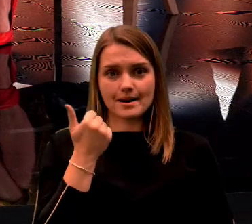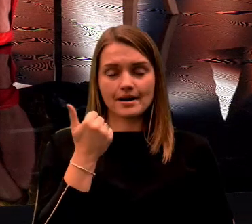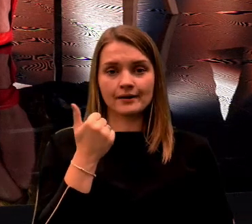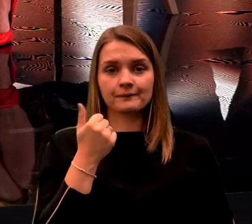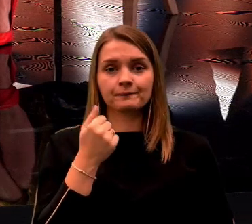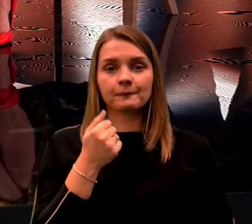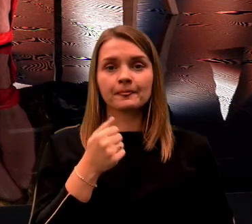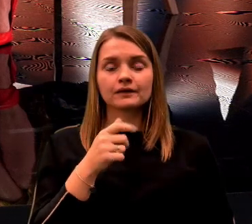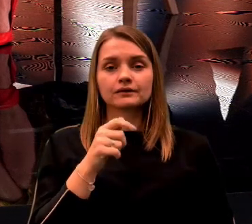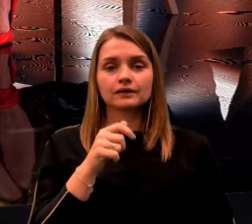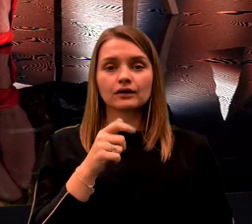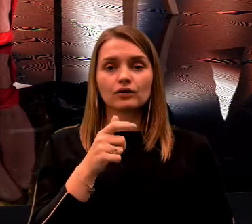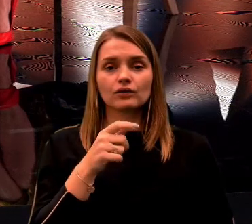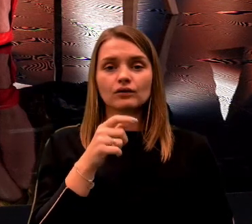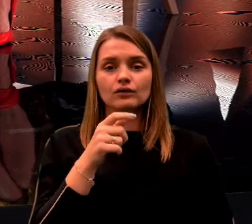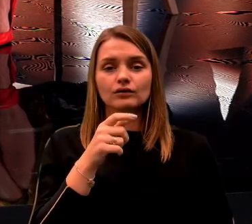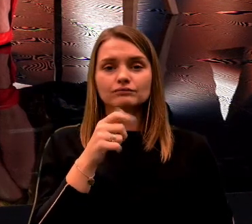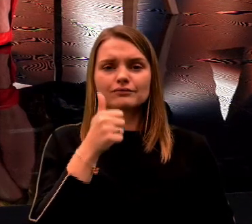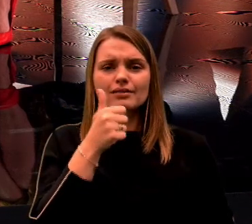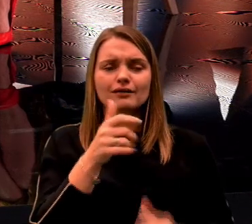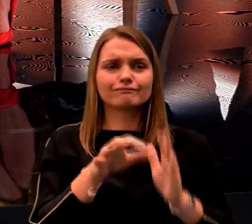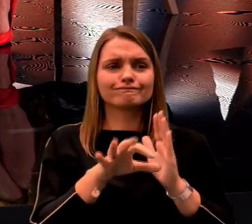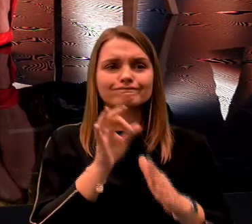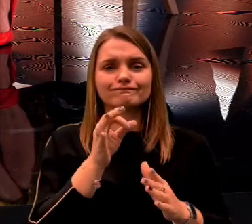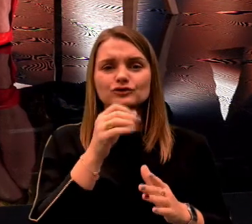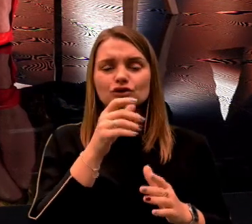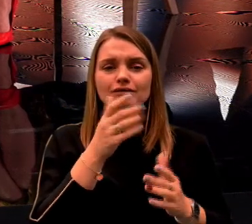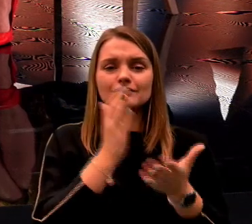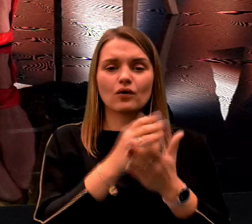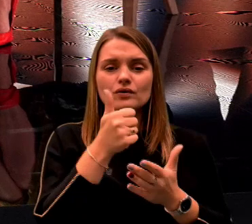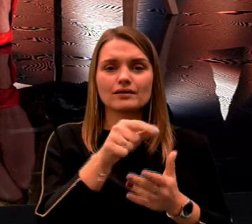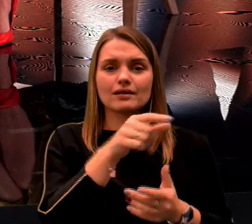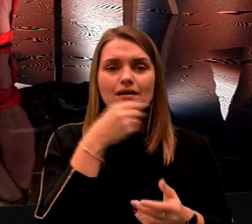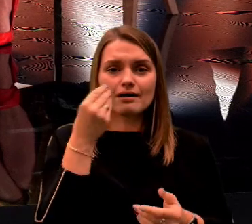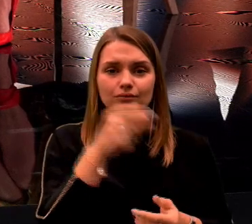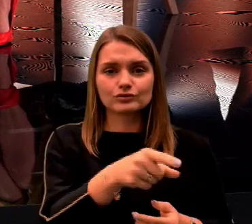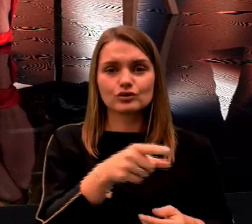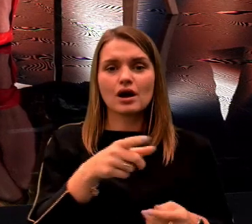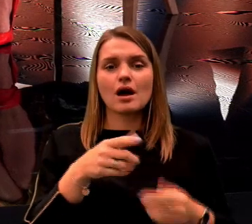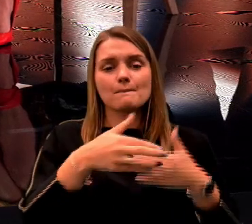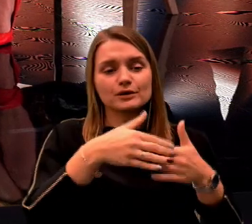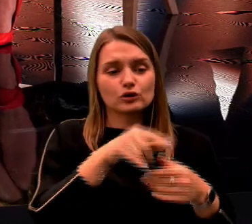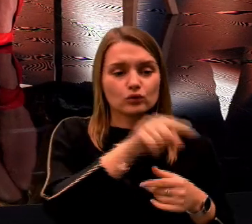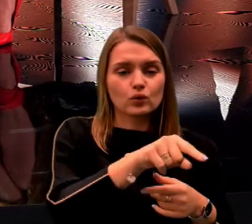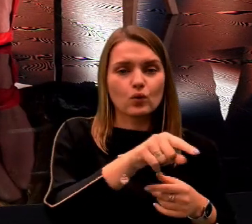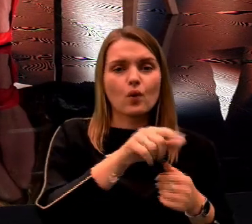zresztą wyście tutaj powiedzieli o tych różnych modelach dosyć mocno, prawda? Ci menadżerowie albo są bliżej